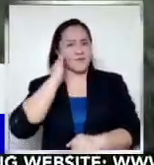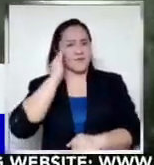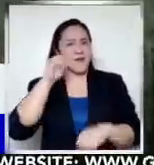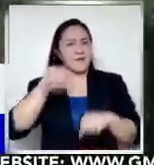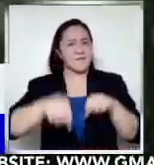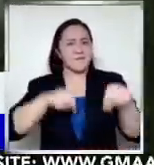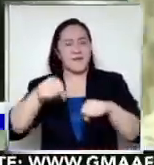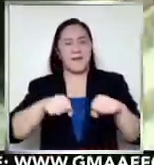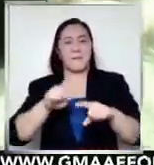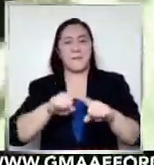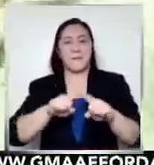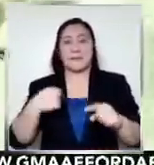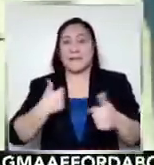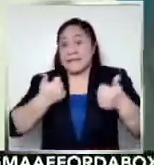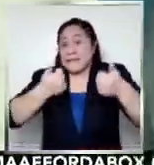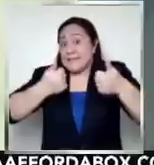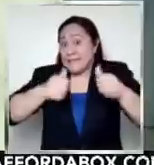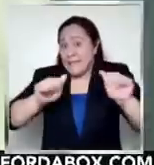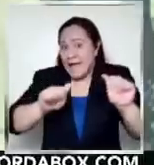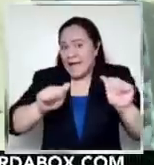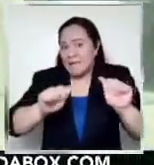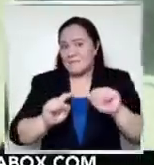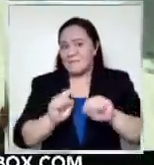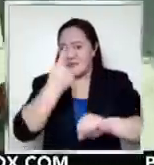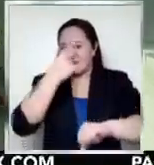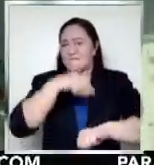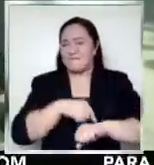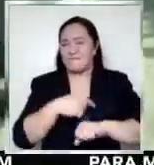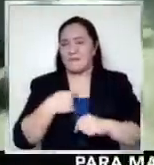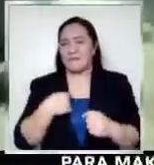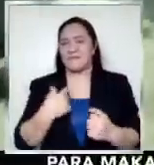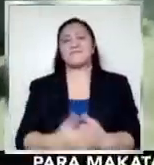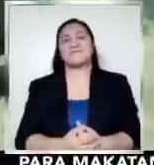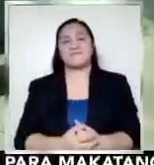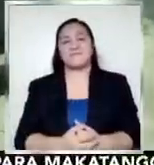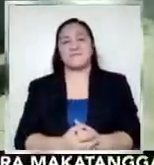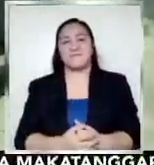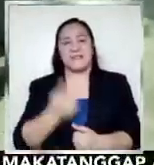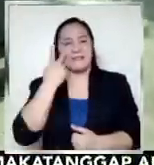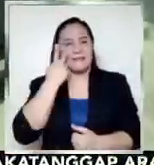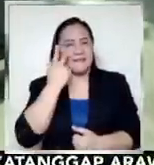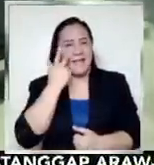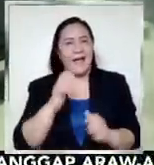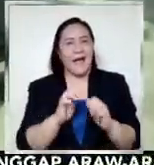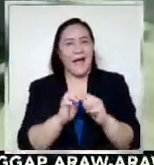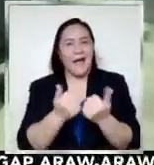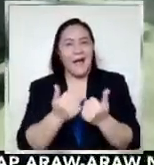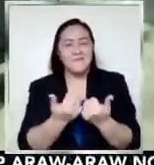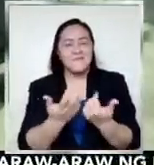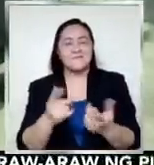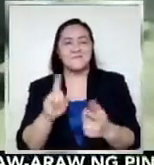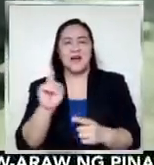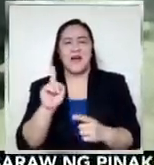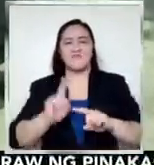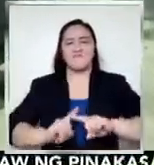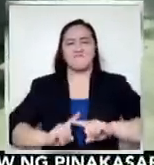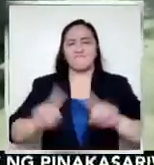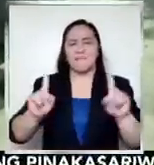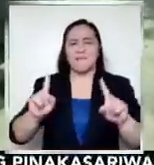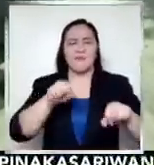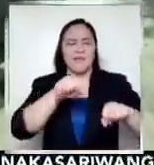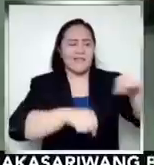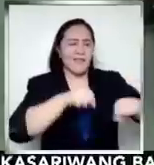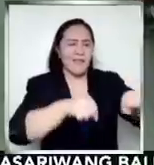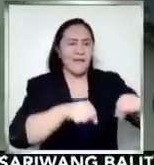ganito, unicycle. And tingnan natin kung ano yung pinagkaiba ng pagsakay ng bisikleta, pagsakay ng